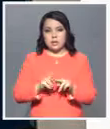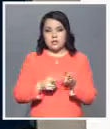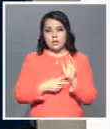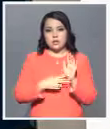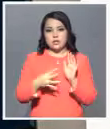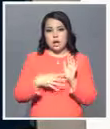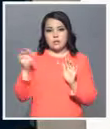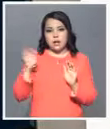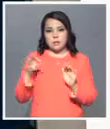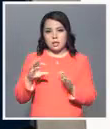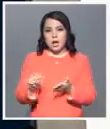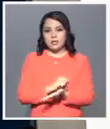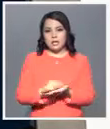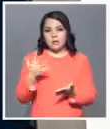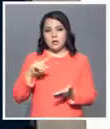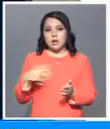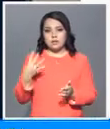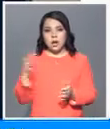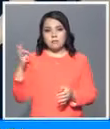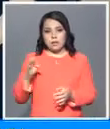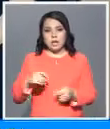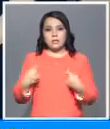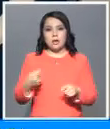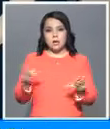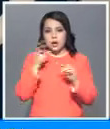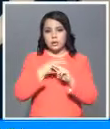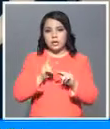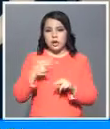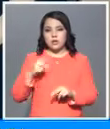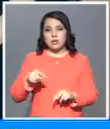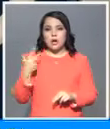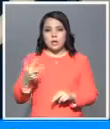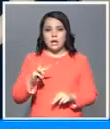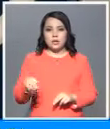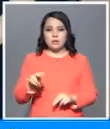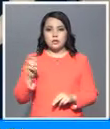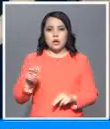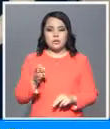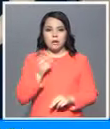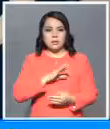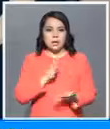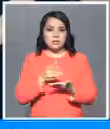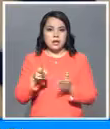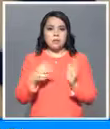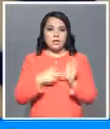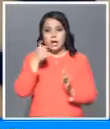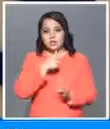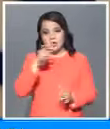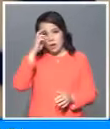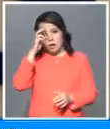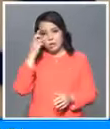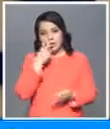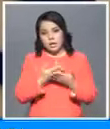79% акцияларының 5,4%-ын сатып үлгерген. Одан 3,3 миллиард доллар пайда түсті. 2008 жылы